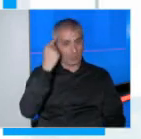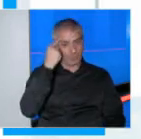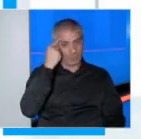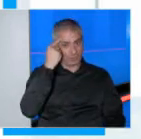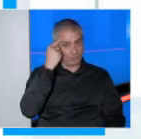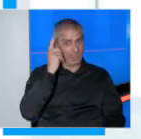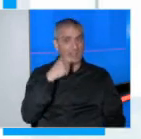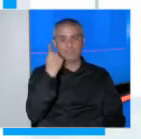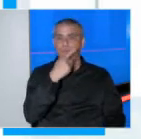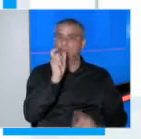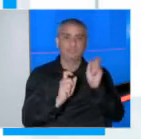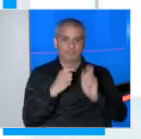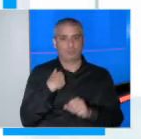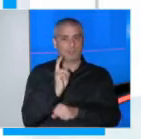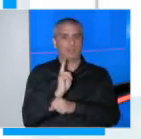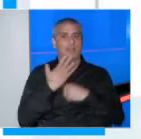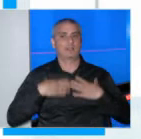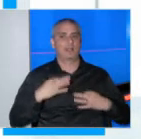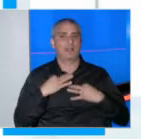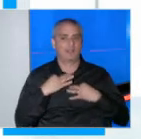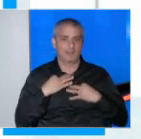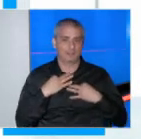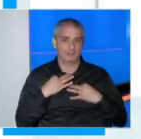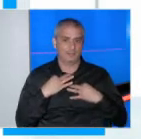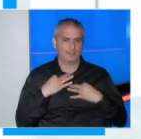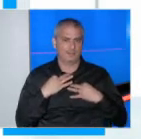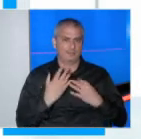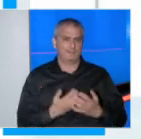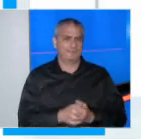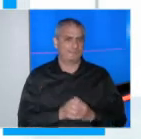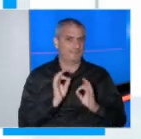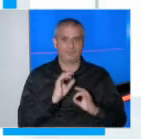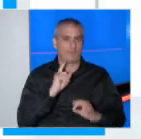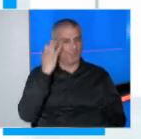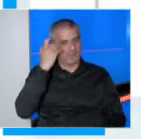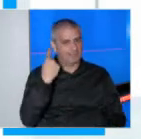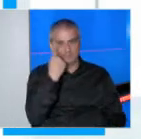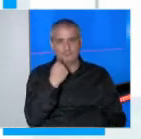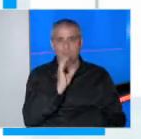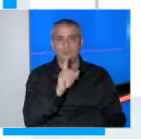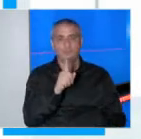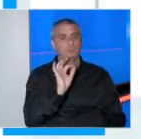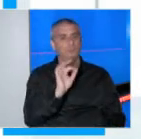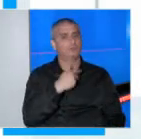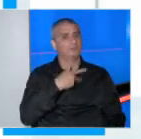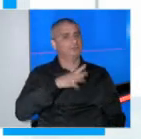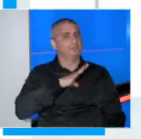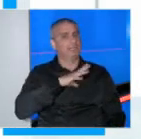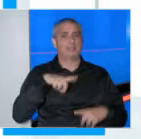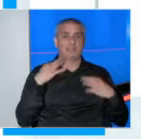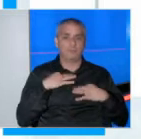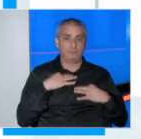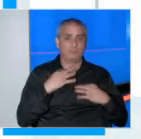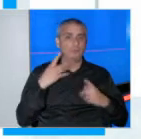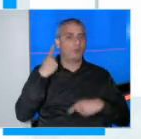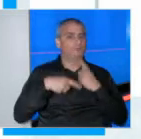אך פעם לא חשבתי על זהות האזרחים עליהם להגנתי בגופי. אף פעם לא עיררתי בזהות אלה שלמענם סיכנתי את חיי